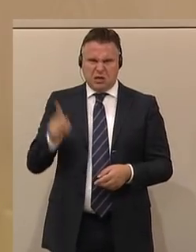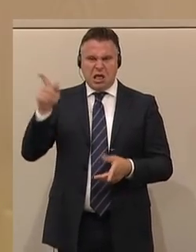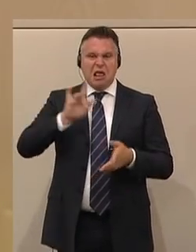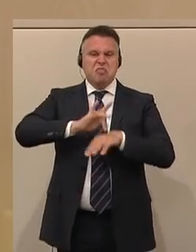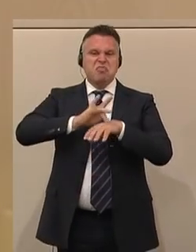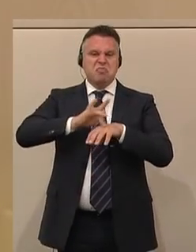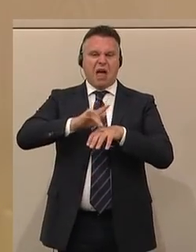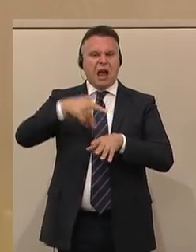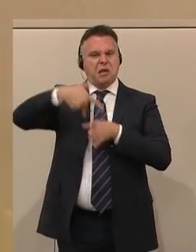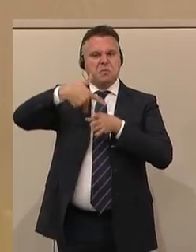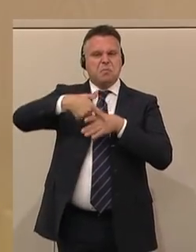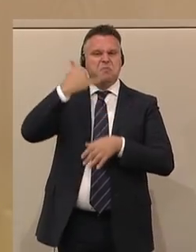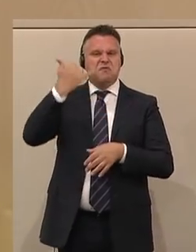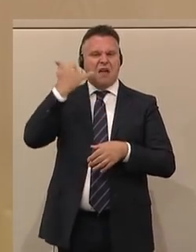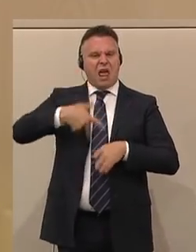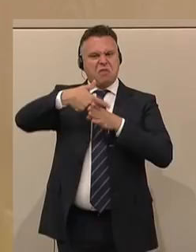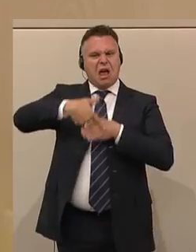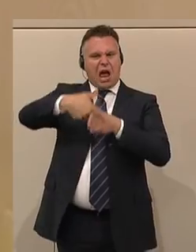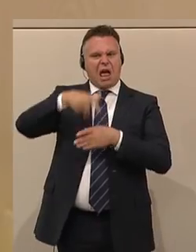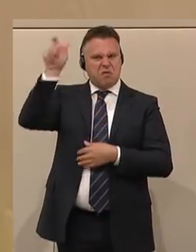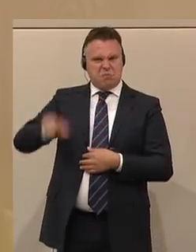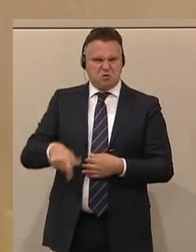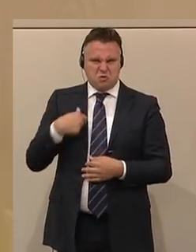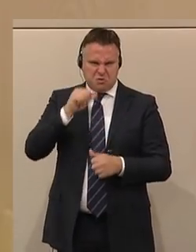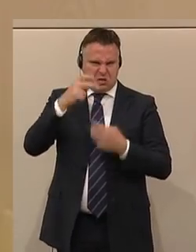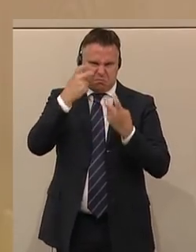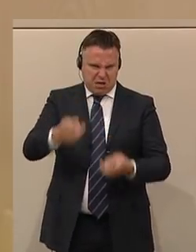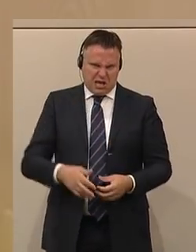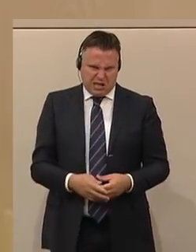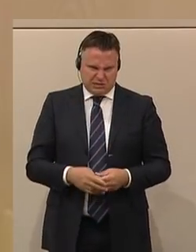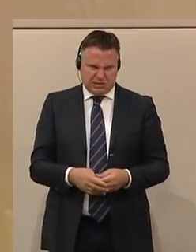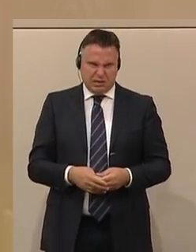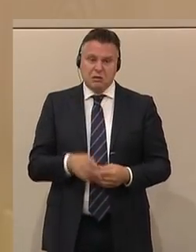nacktem Oberkörper auf einem Pferd herumreitet, aber ich nehme zur Kenntnis, dass